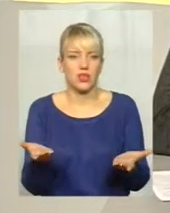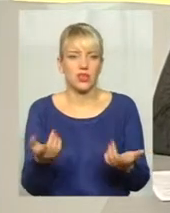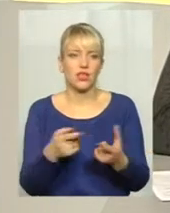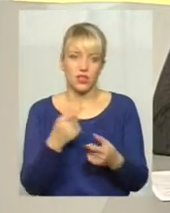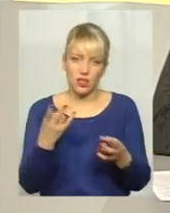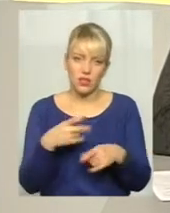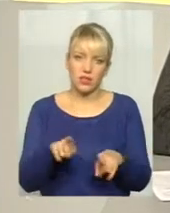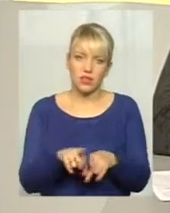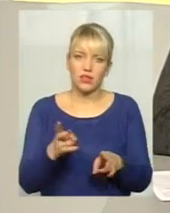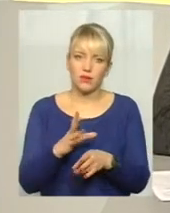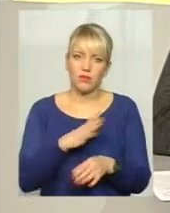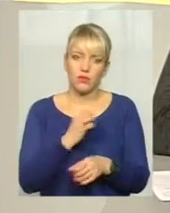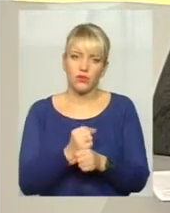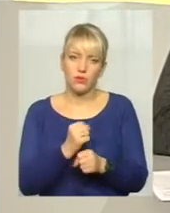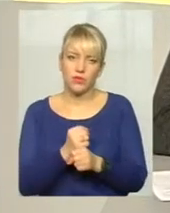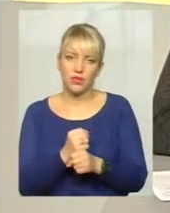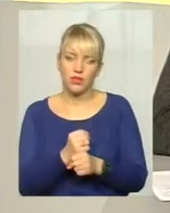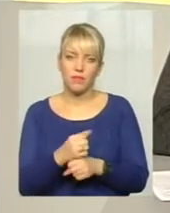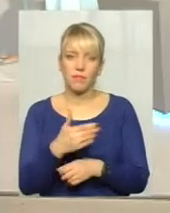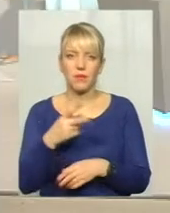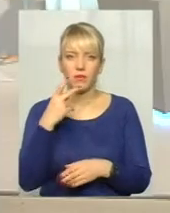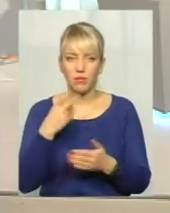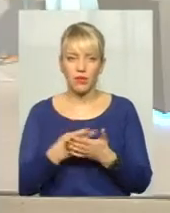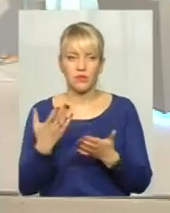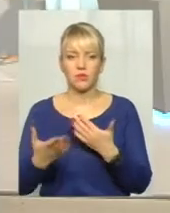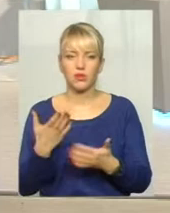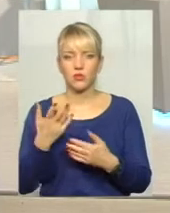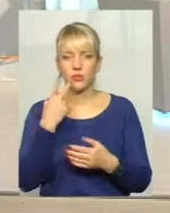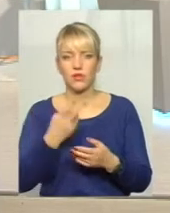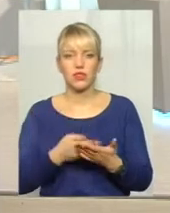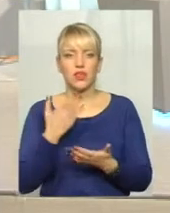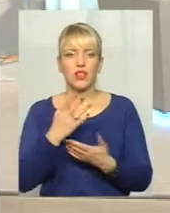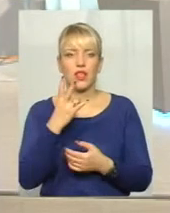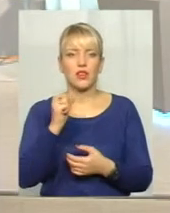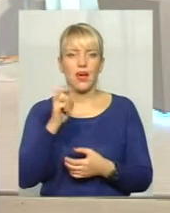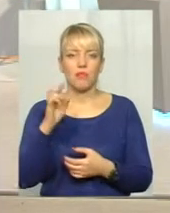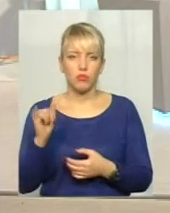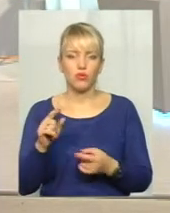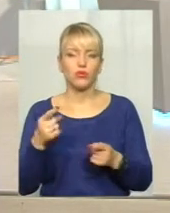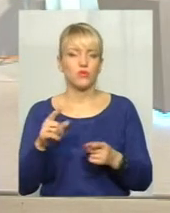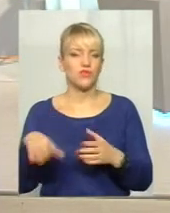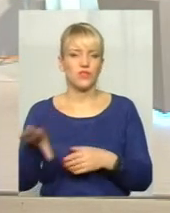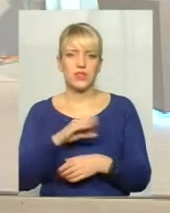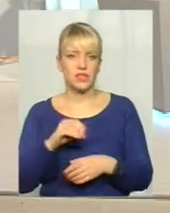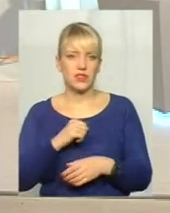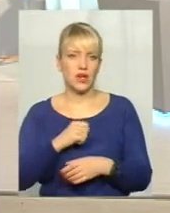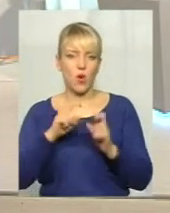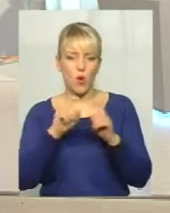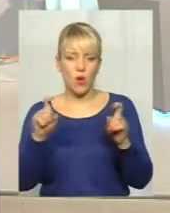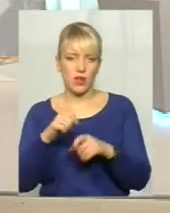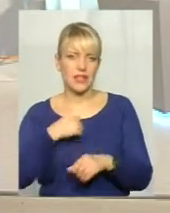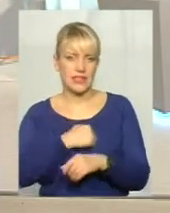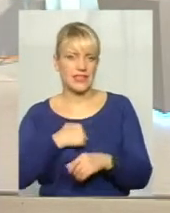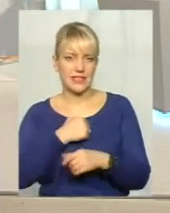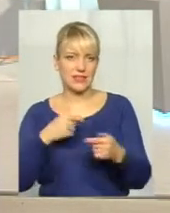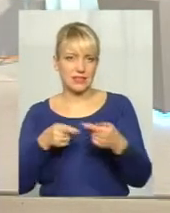треба було зробити? Ми бачимо, що, ну, якщо так абстрагуватись, є НАБУ, на яке всі чомусь органи обізлились, ну, тобто вони злі на нього. Ну